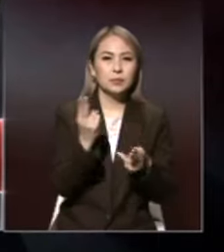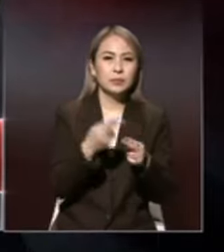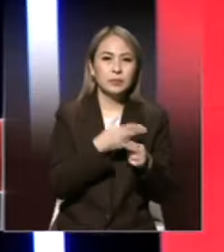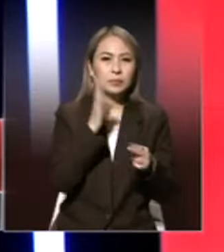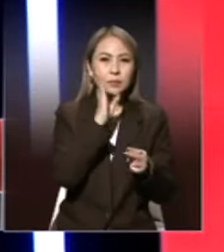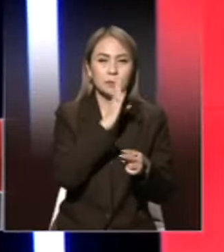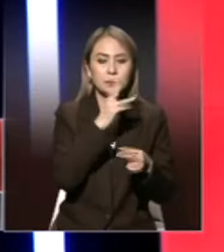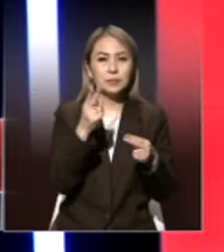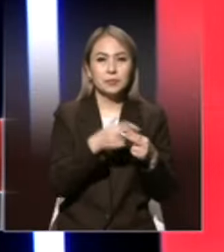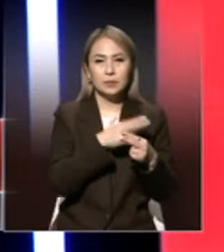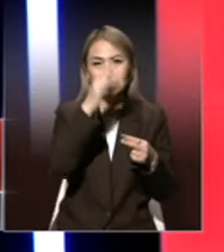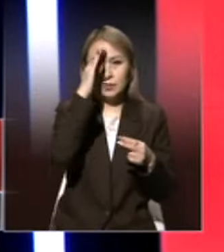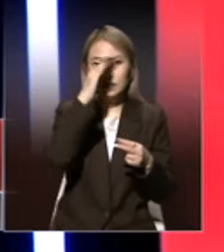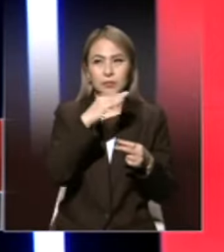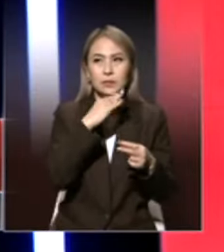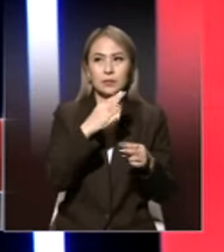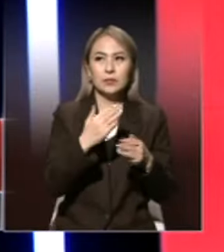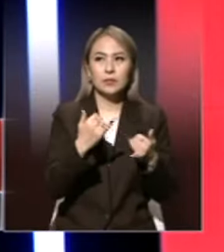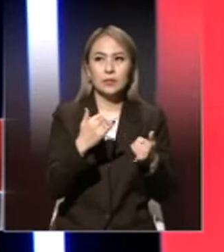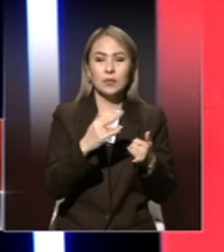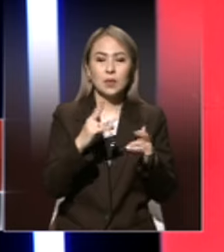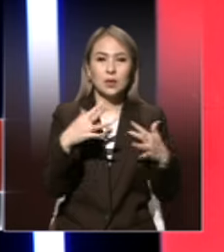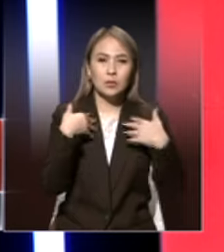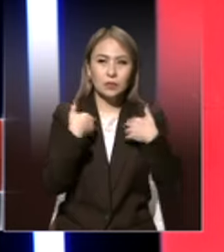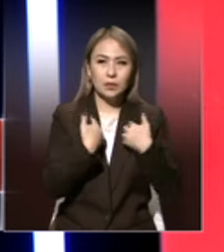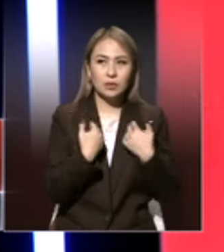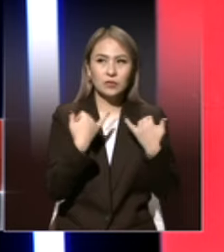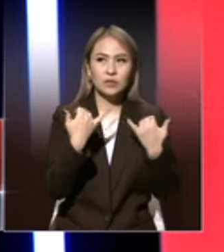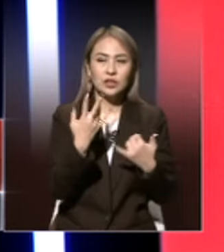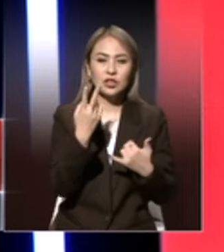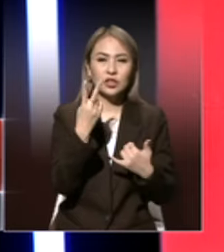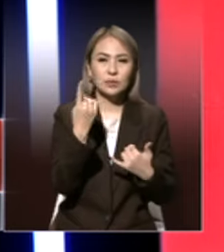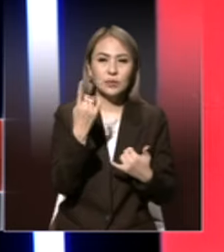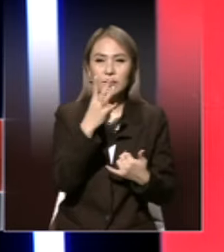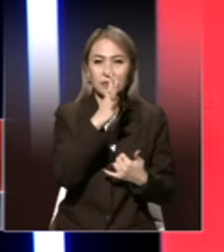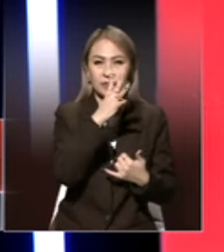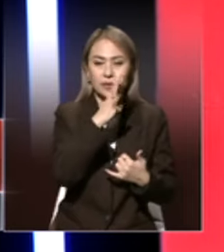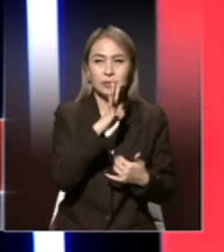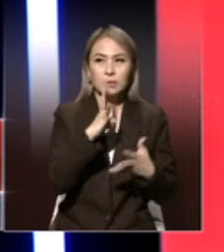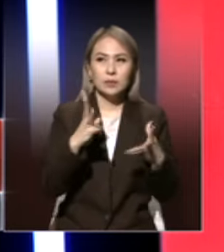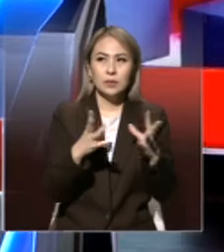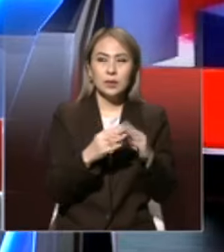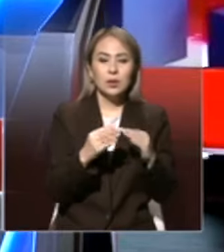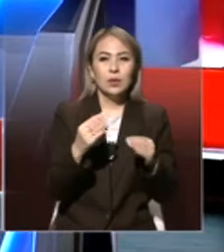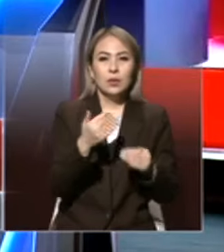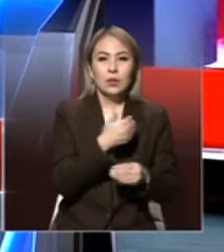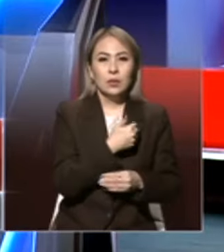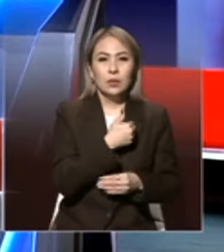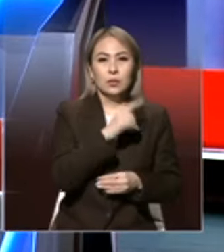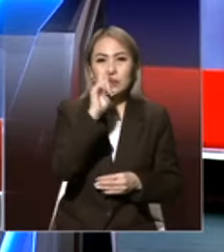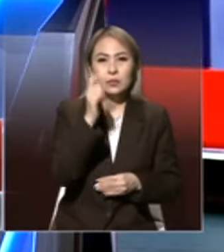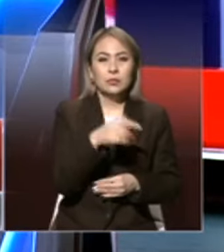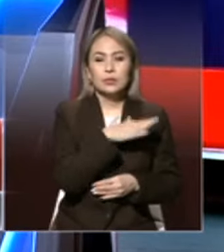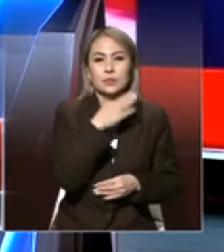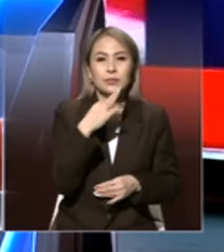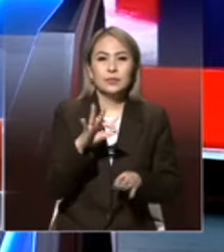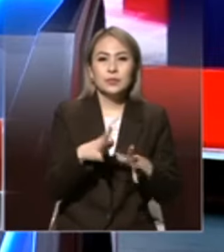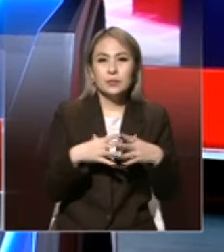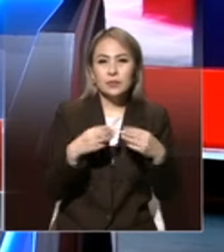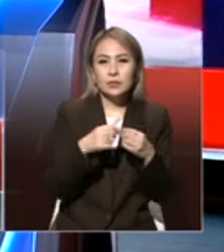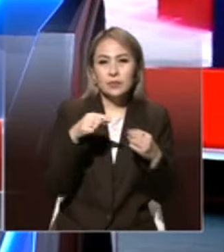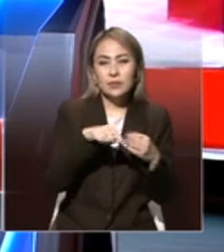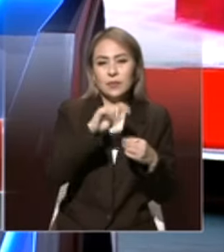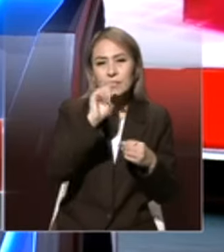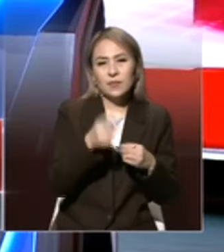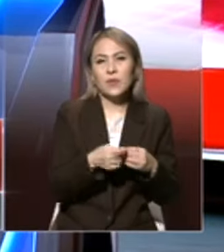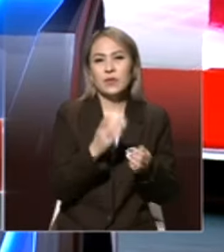жатыр, әкесіз қалып жатыр. Бұл трагедия. Қазіргі мына 21-ші ғасырда біз мысалға соғыс болмасын деп айтып жатамыз, бірақ та отбасындағы соғыс